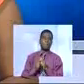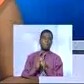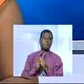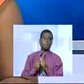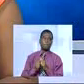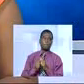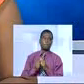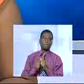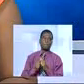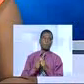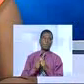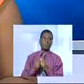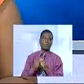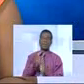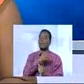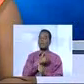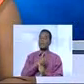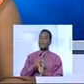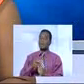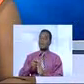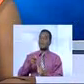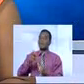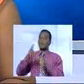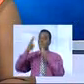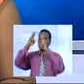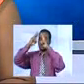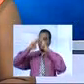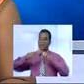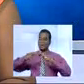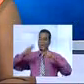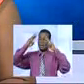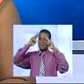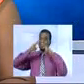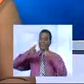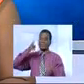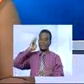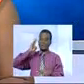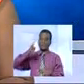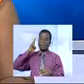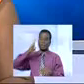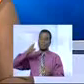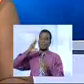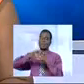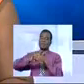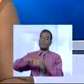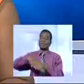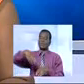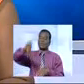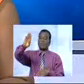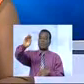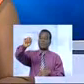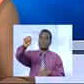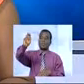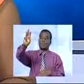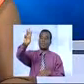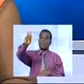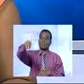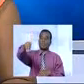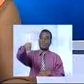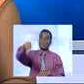Et la ville historique de Grand Bassam abrite depuis ce matin la cérémonie officielle de la